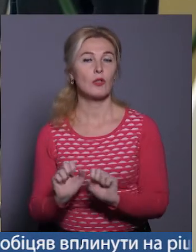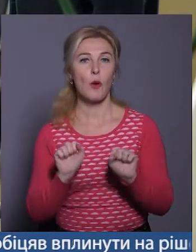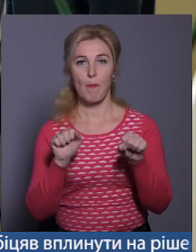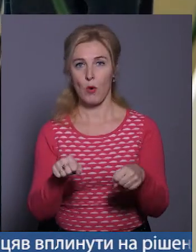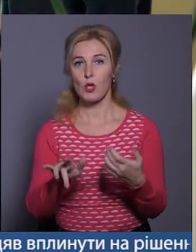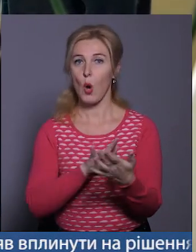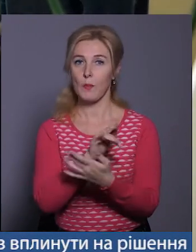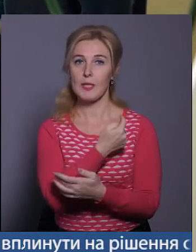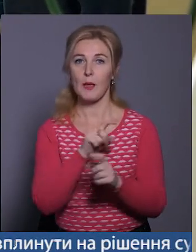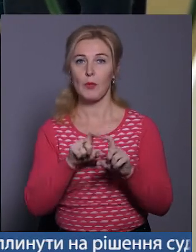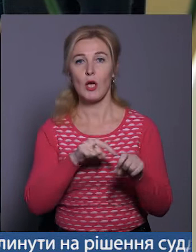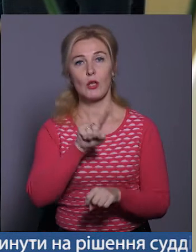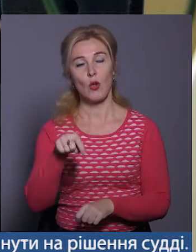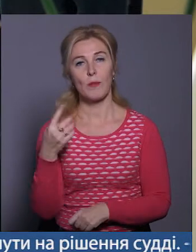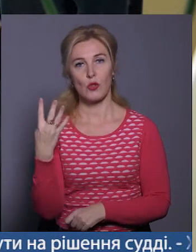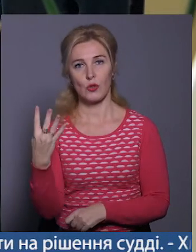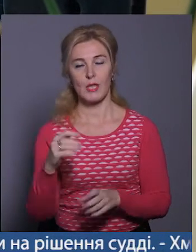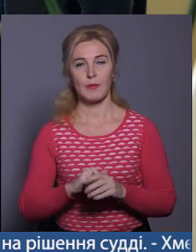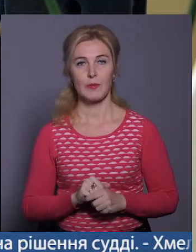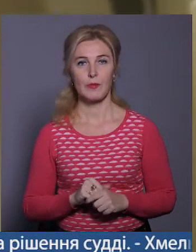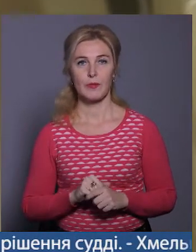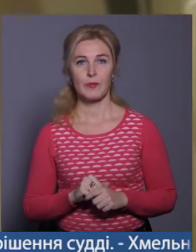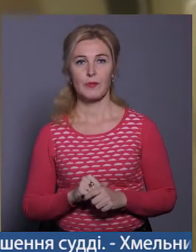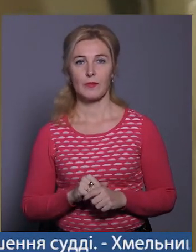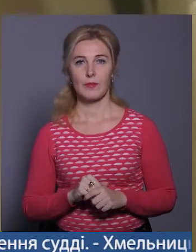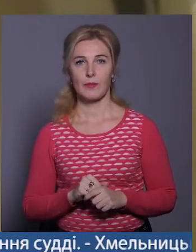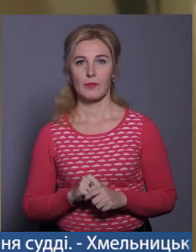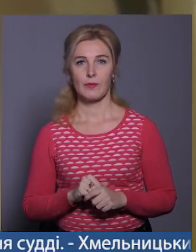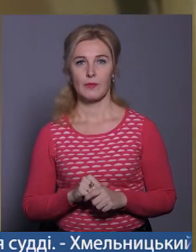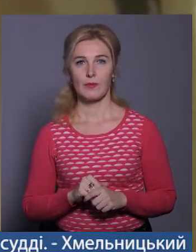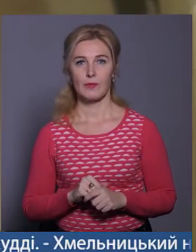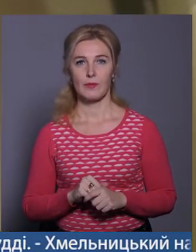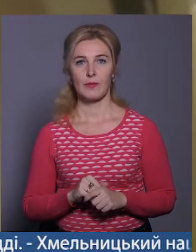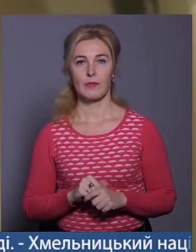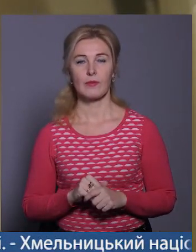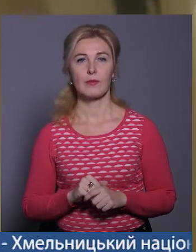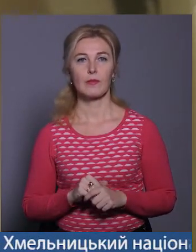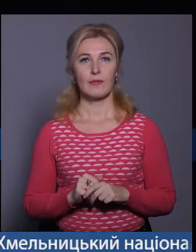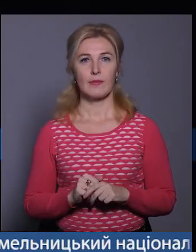у міській поліклініці номер 4. Олександра Семенюк, Володимир Паламар, новини міста.